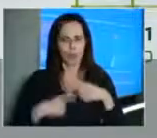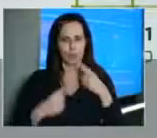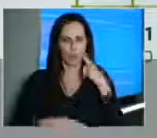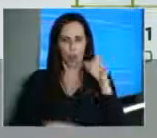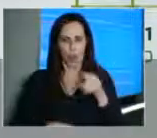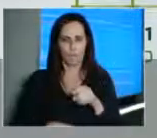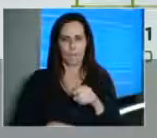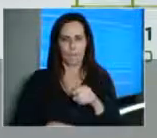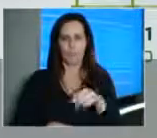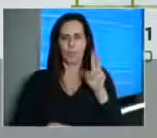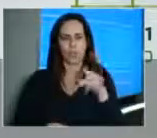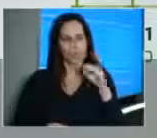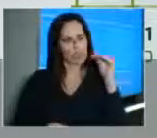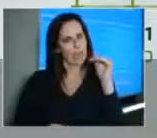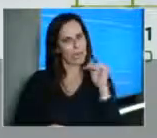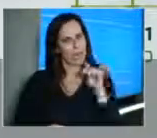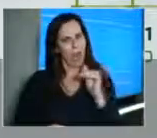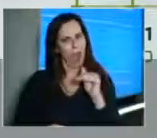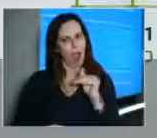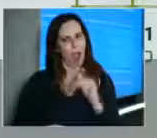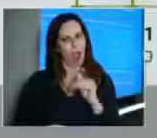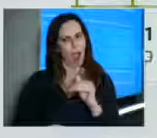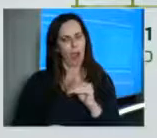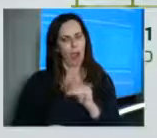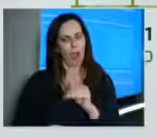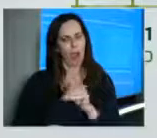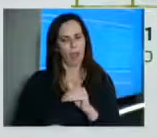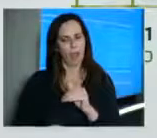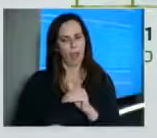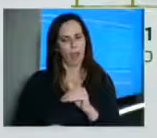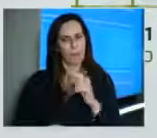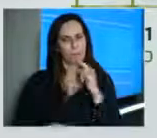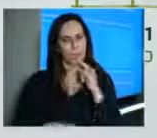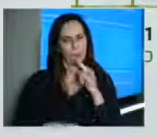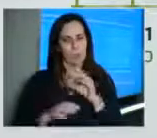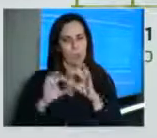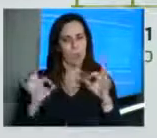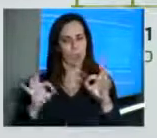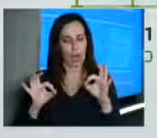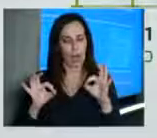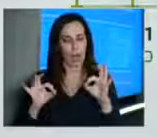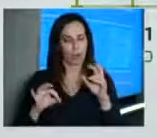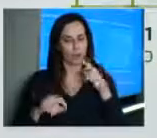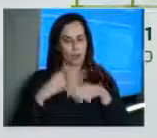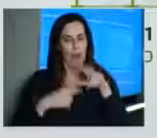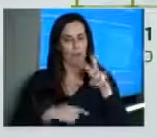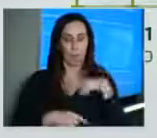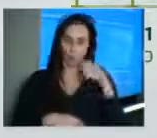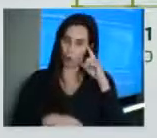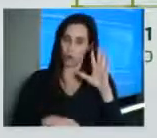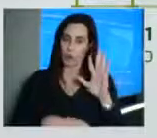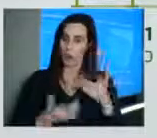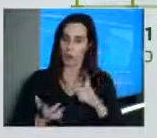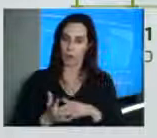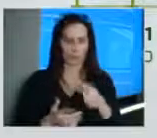ואנחנו רואים שיש איזו ירידה מאוד מאוד חדה בתחילת שנות ה-2000. אני יכולה לשער רק